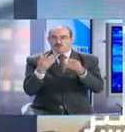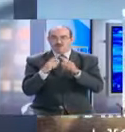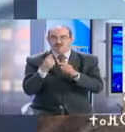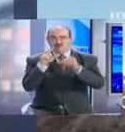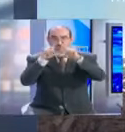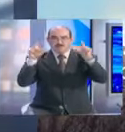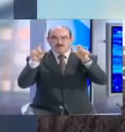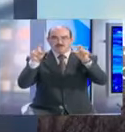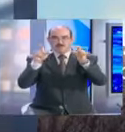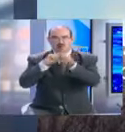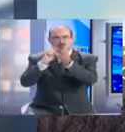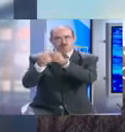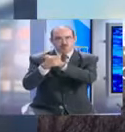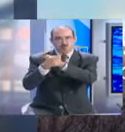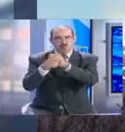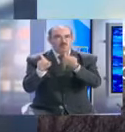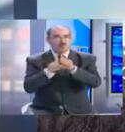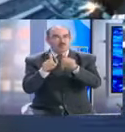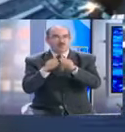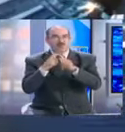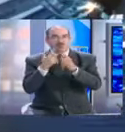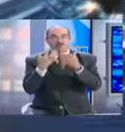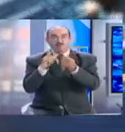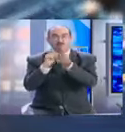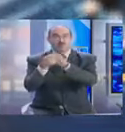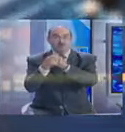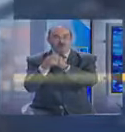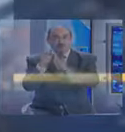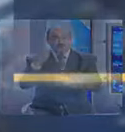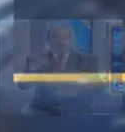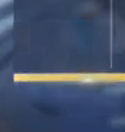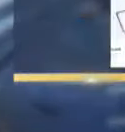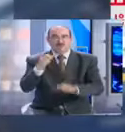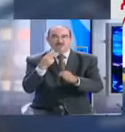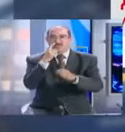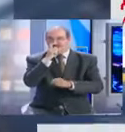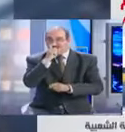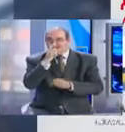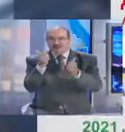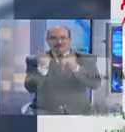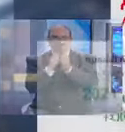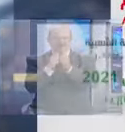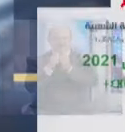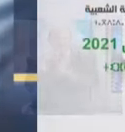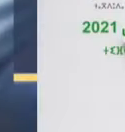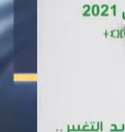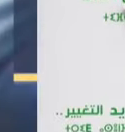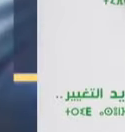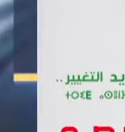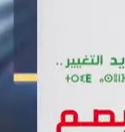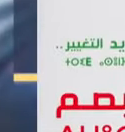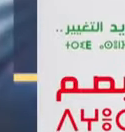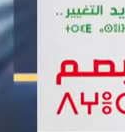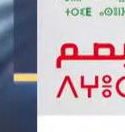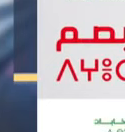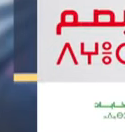عبارتي فجر التغيير وتريد التغيير أبسم باللغتين العربية والأمازيغية. ومن المقرر